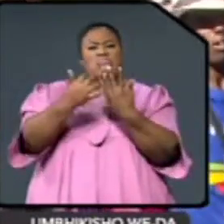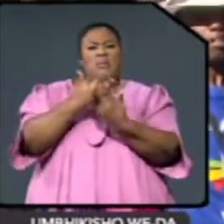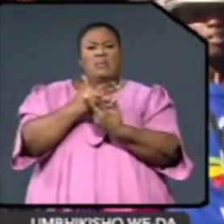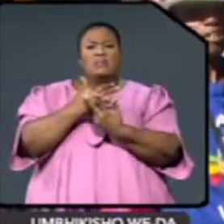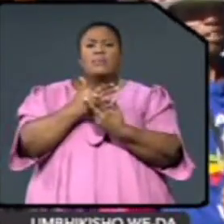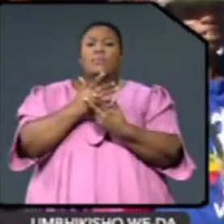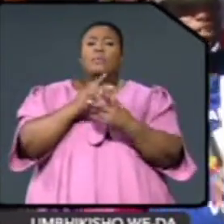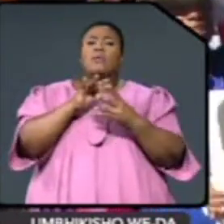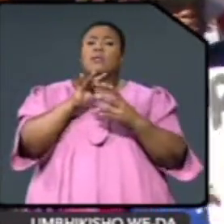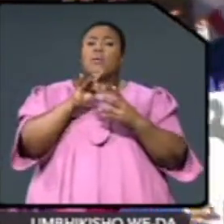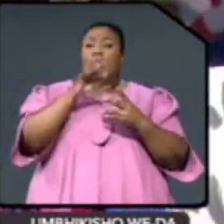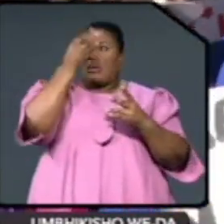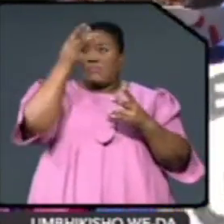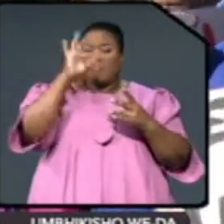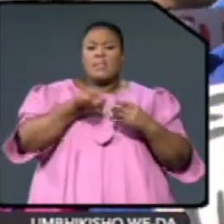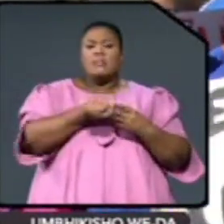abangaphansi kwe-cabinet lakhe.